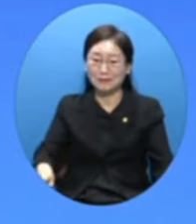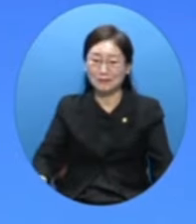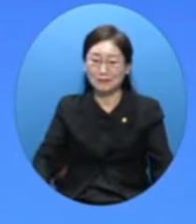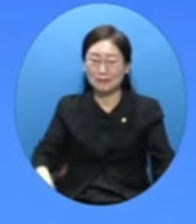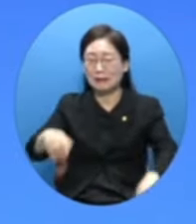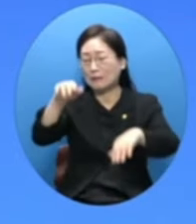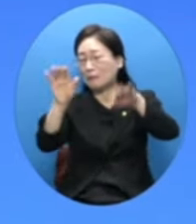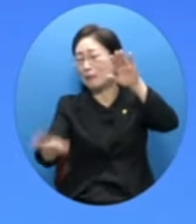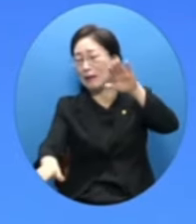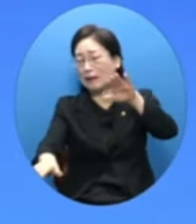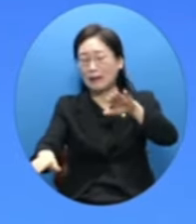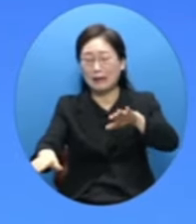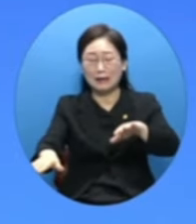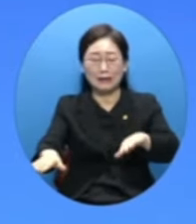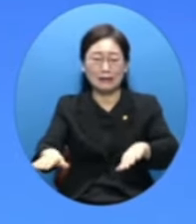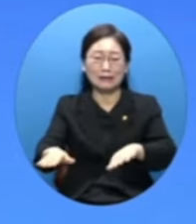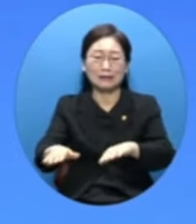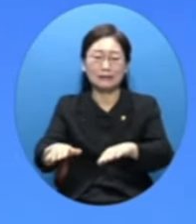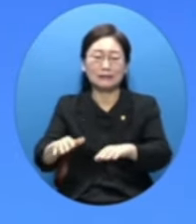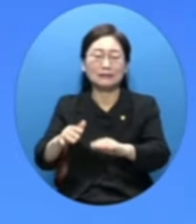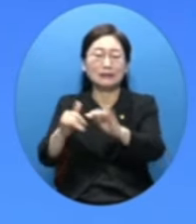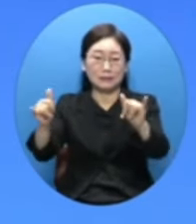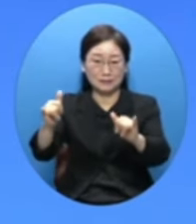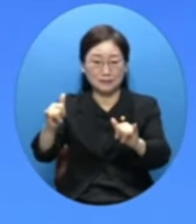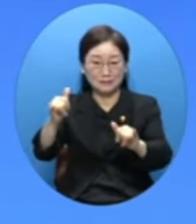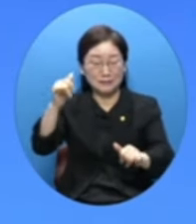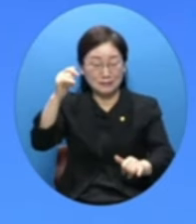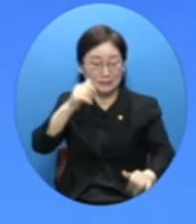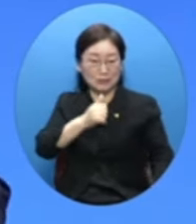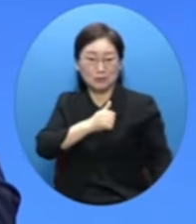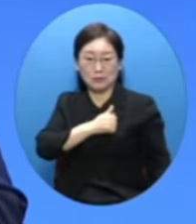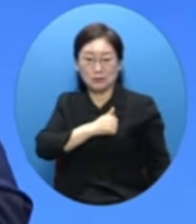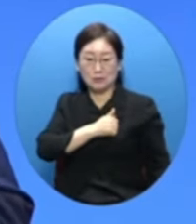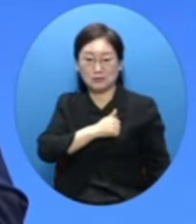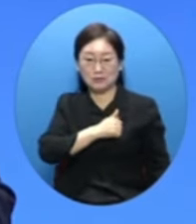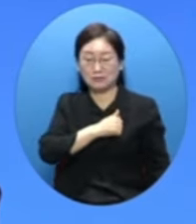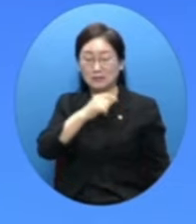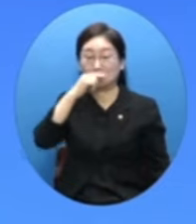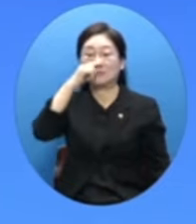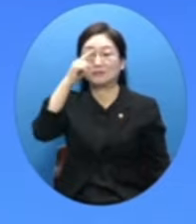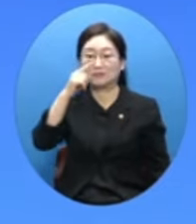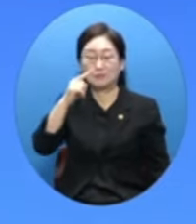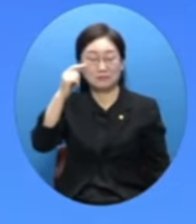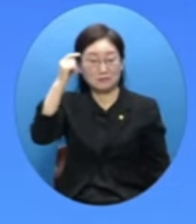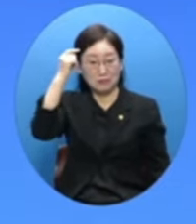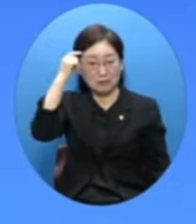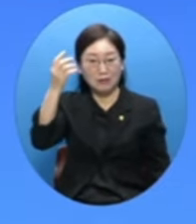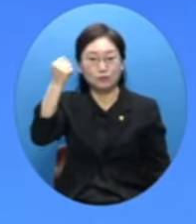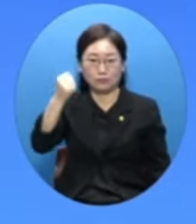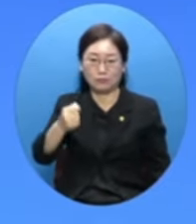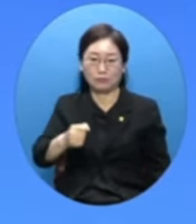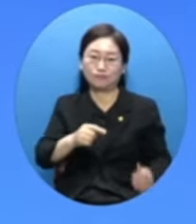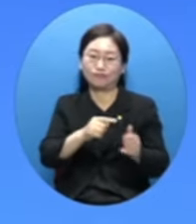우리보다 한참 격이 떨어진 그런 존재라고 하는 그런 자존심과 우월감으로 살고 살던